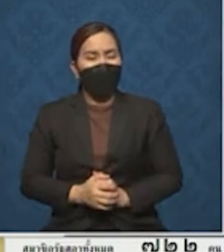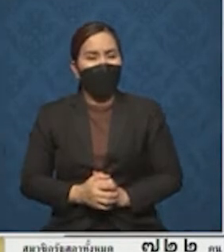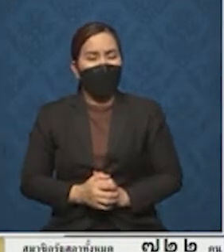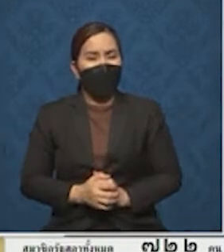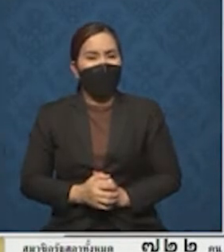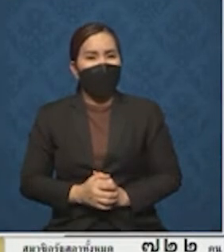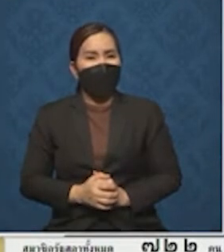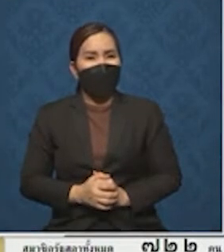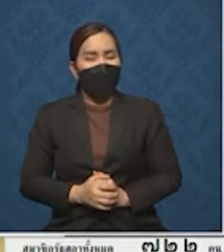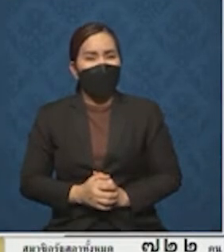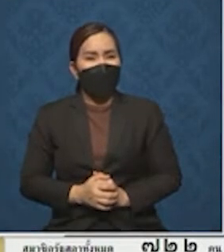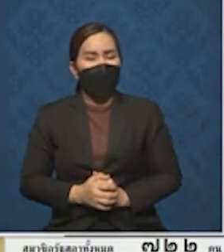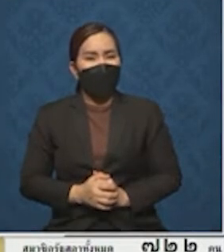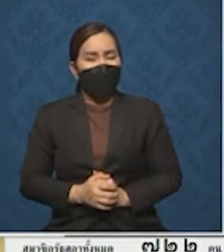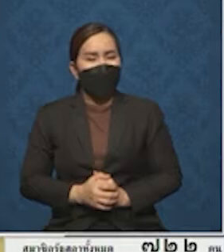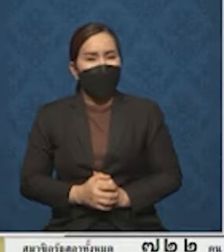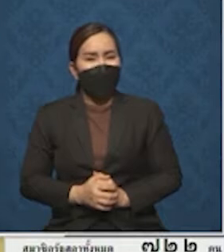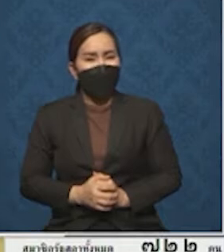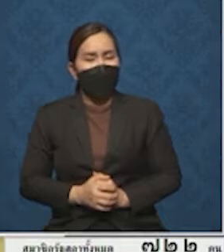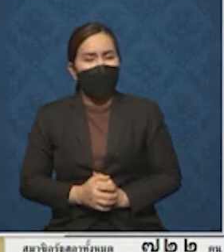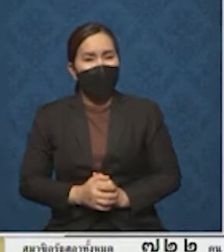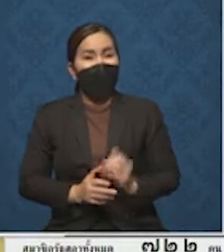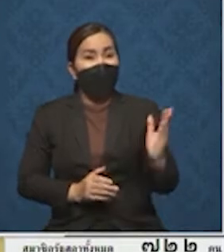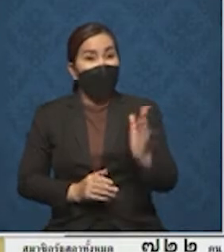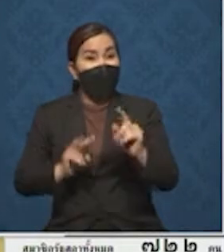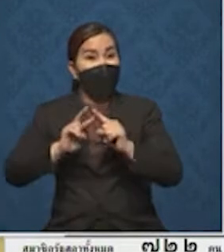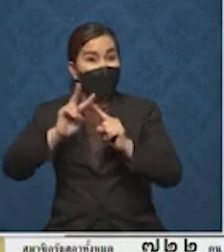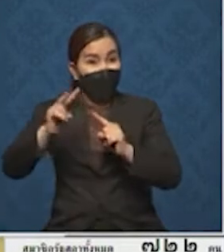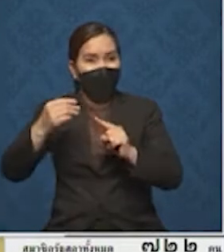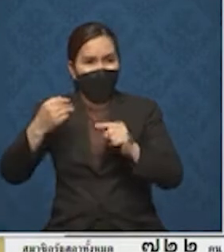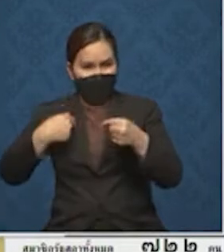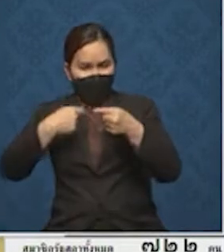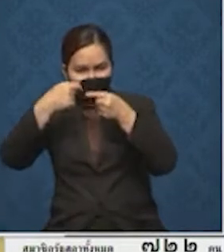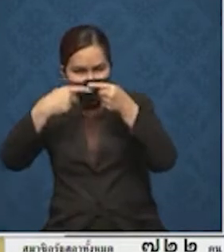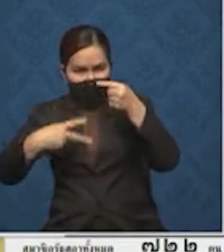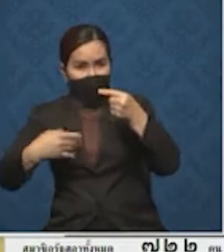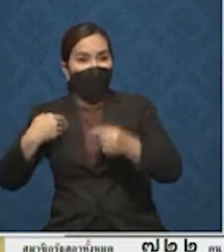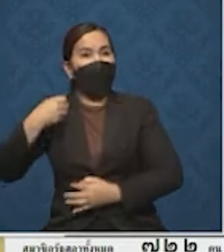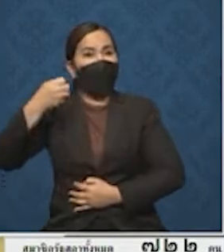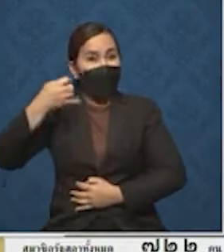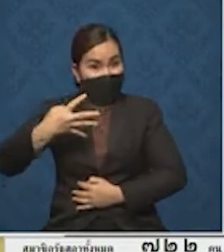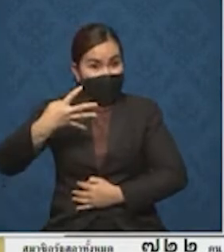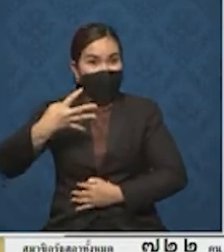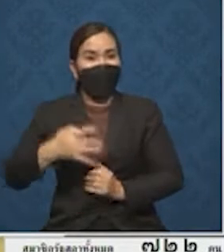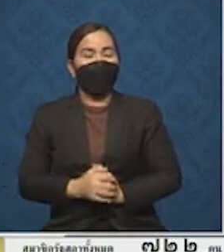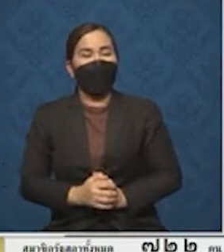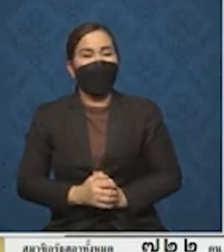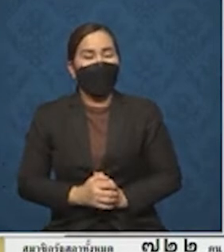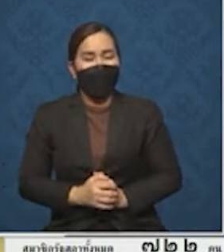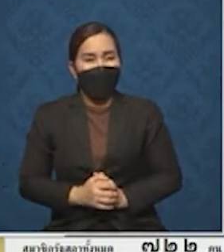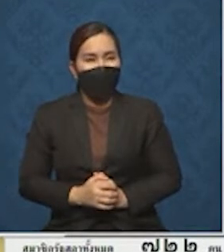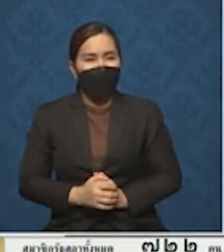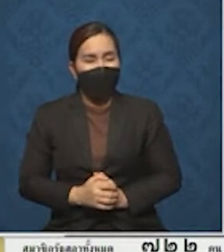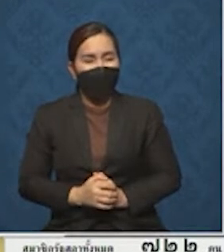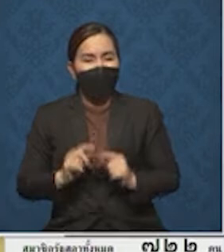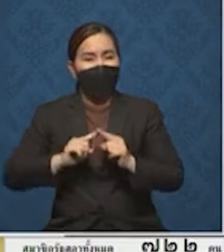inauguralก็จะมีองคปกอบอยู่แค่สี่องคปกอบเทานั้นเองท